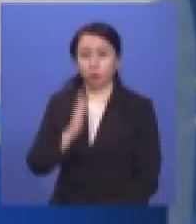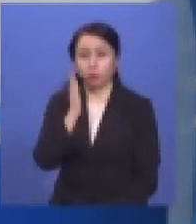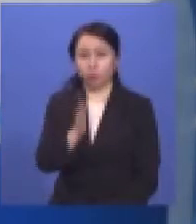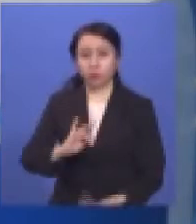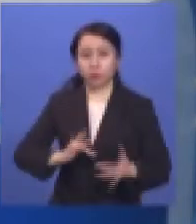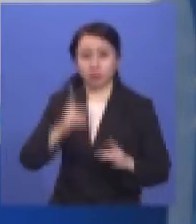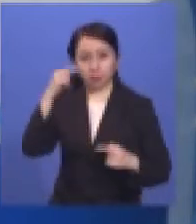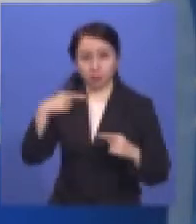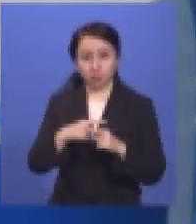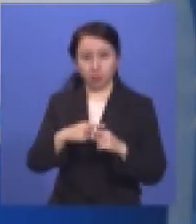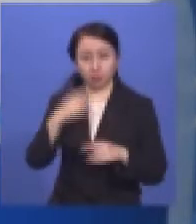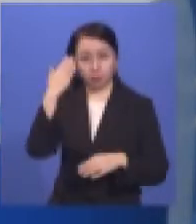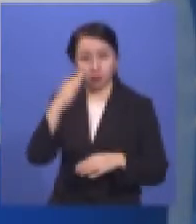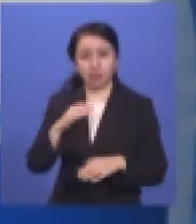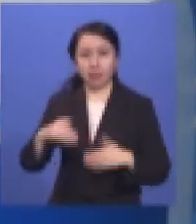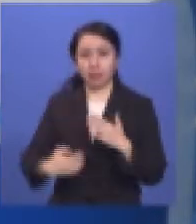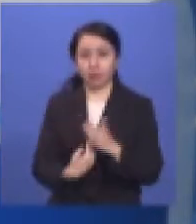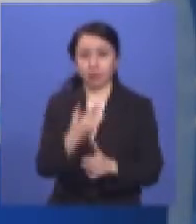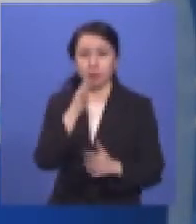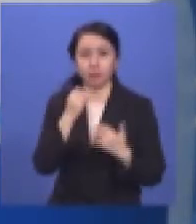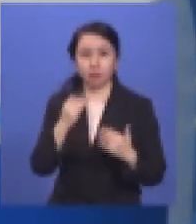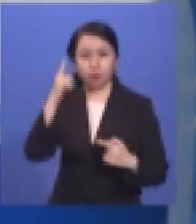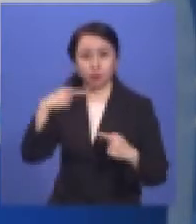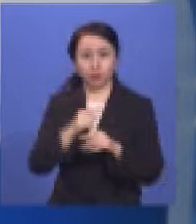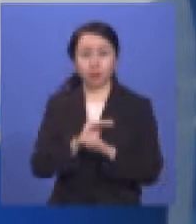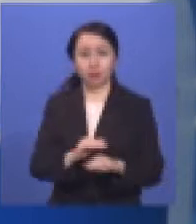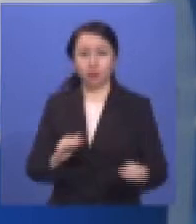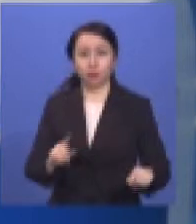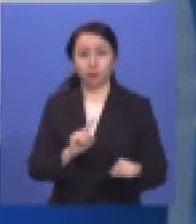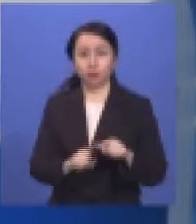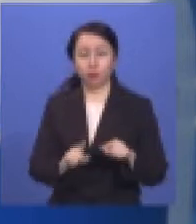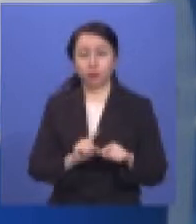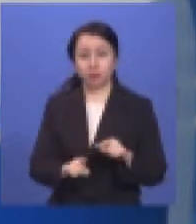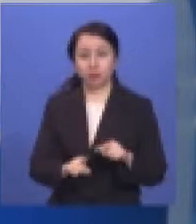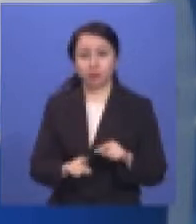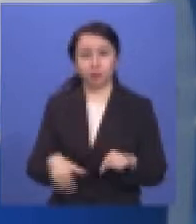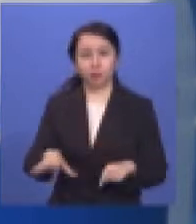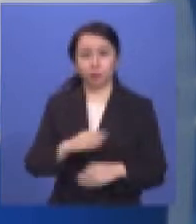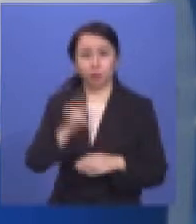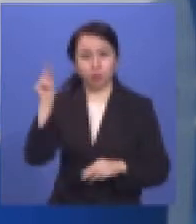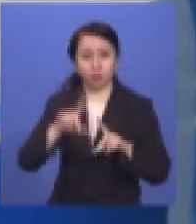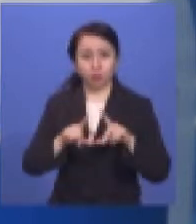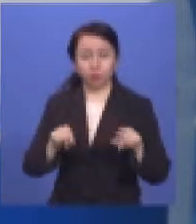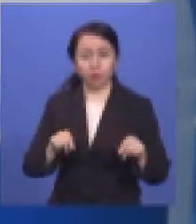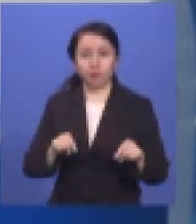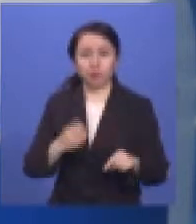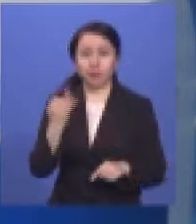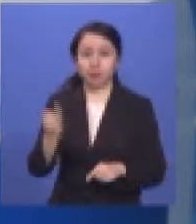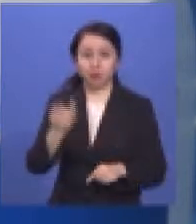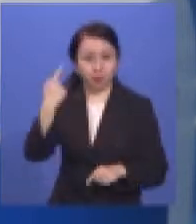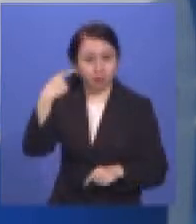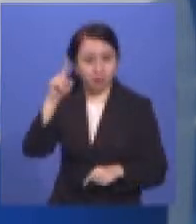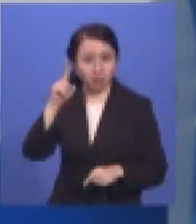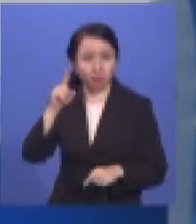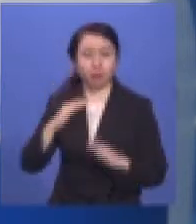Будущее за IT-технологиями. Понимание инноваций и современной техники к детям приходит гораздо быстрее. Все больше школьников увлекаются